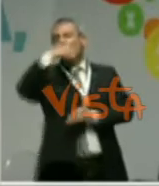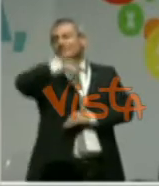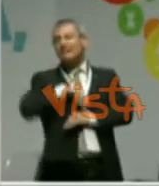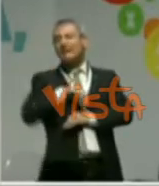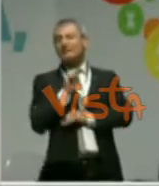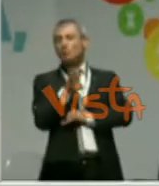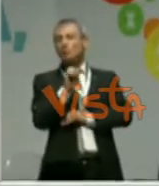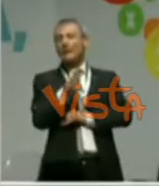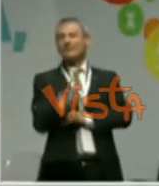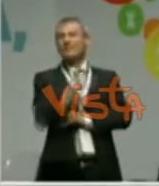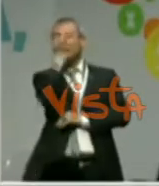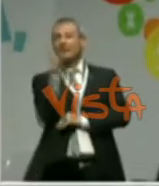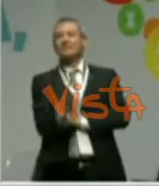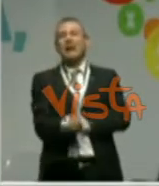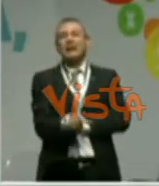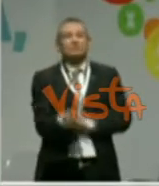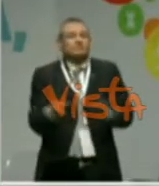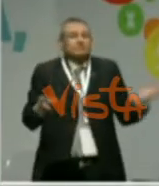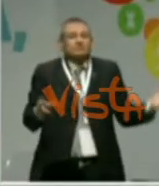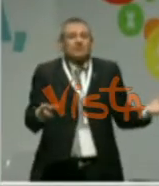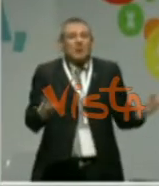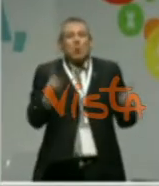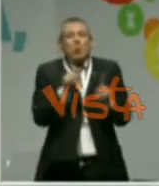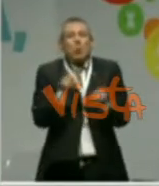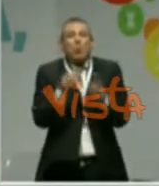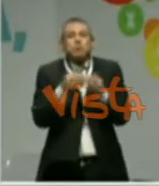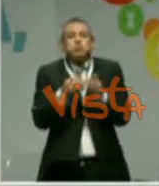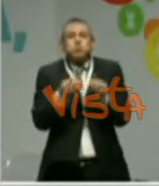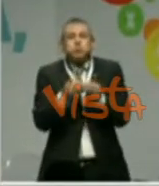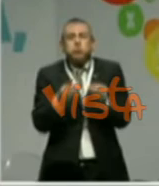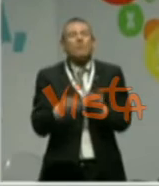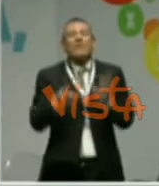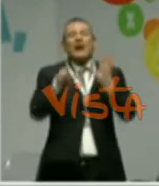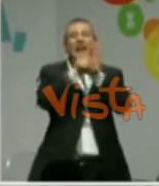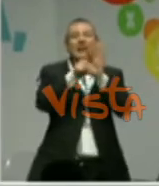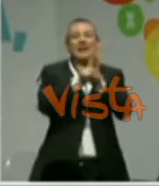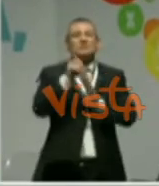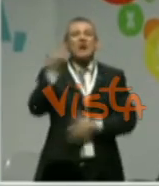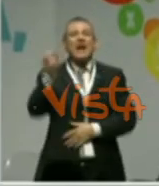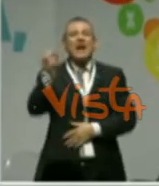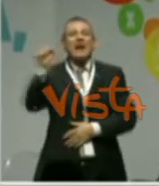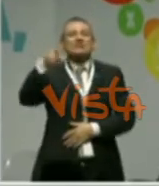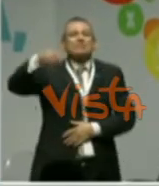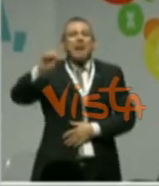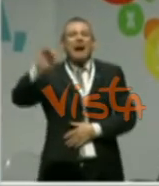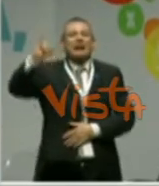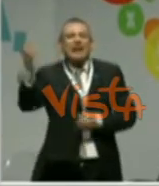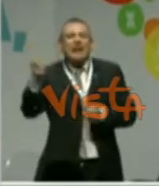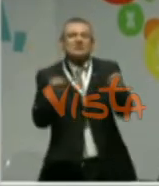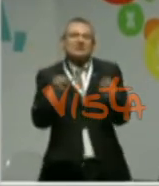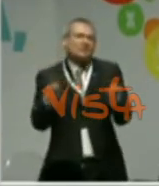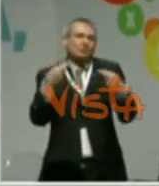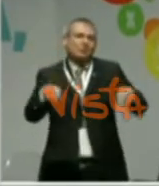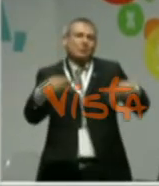è chiaro che per definizione non può essere disciplinato da una legge che si chiama legge gasparri se è una cosa identitaria e culturale educativa